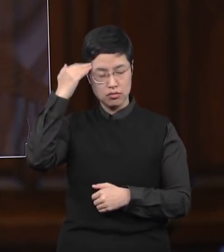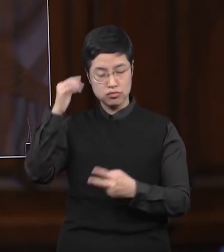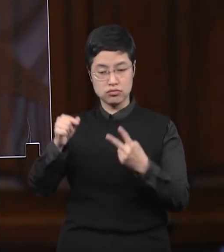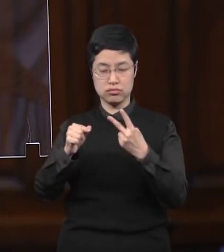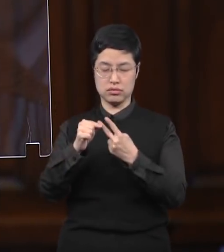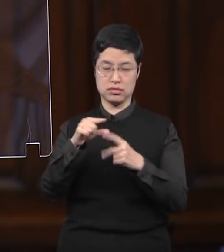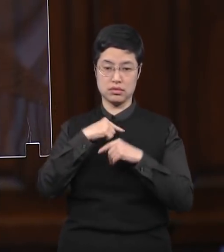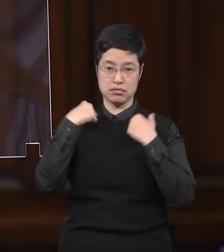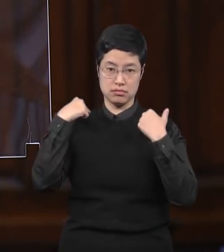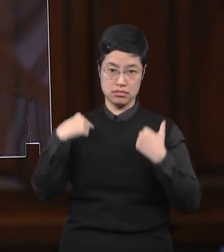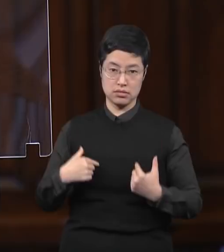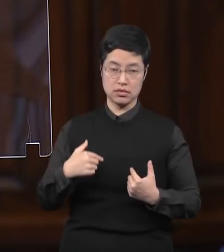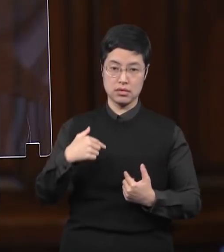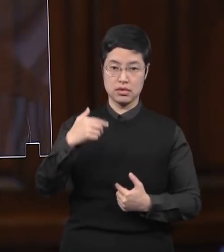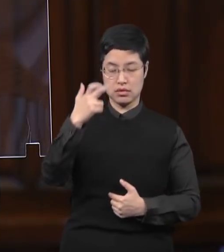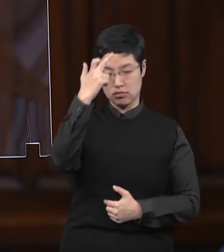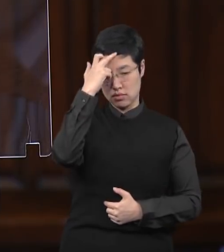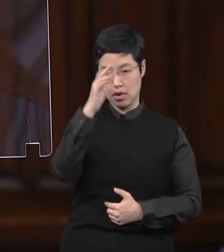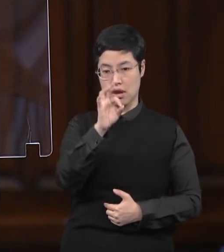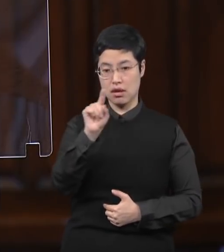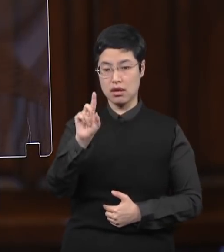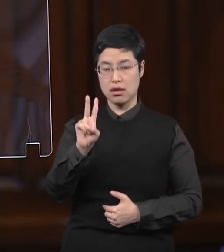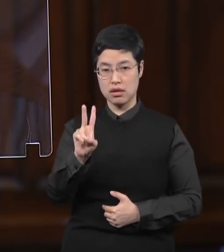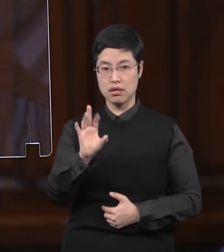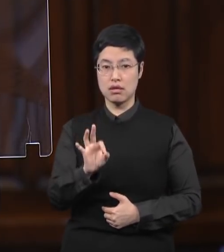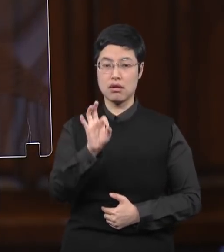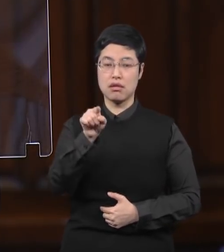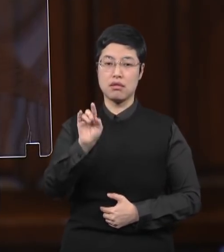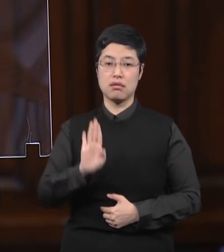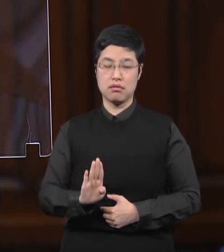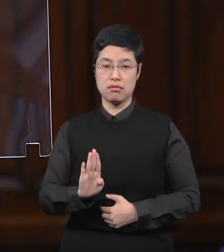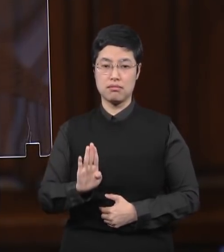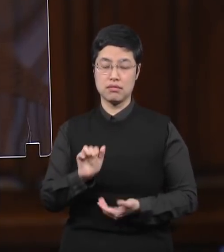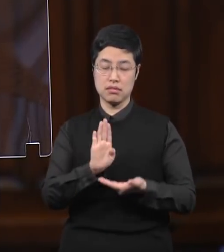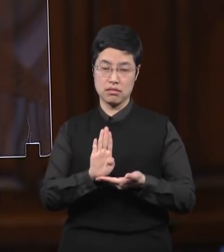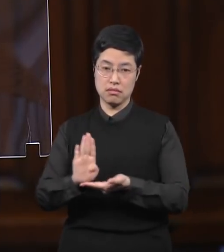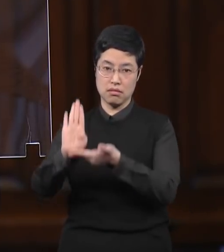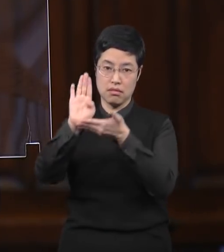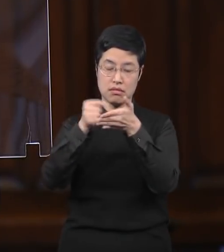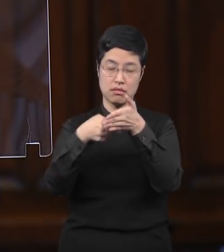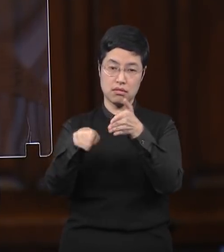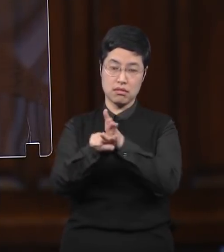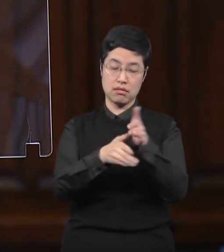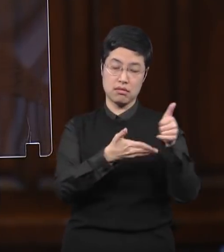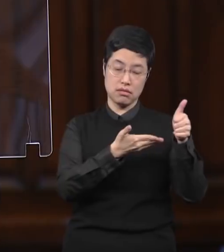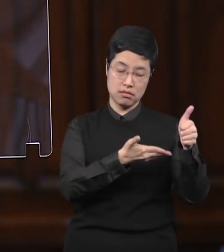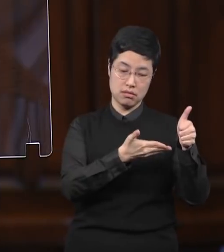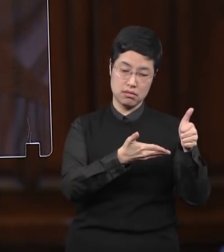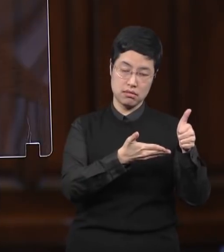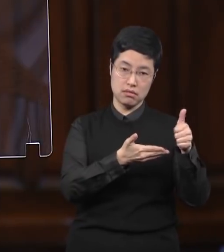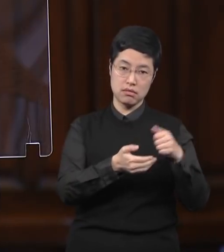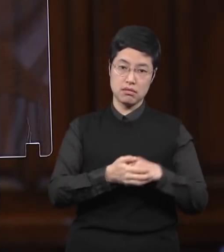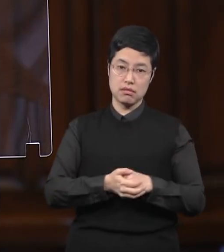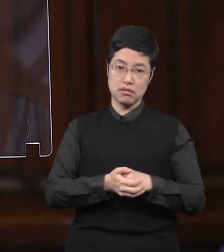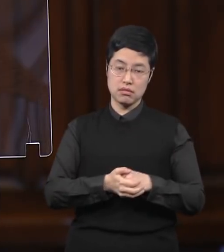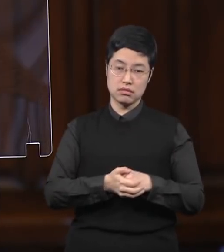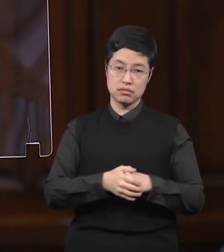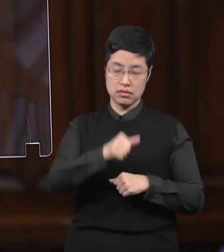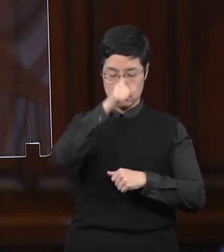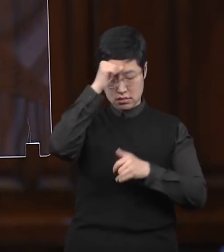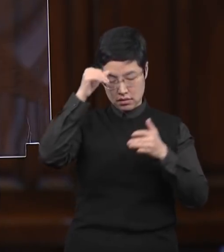사제 최양업 토마스 신부님의 시복을 위해 주기영님께서는 생애